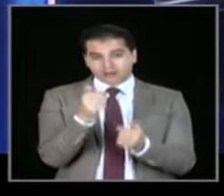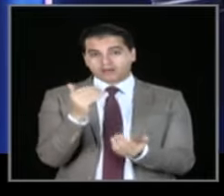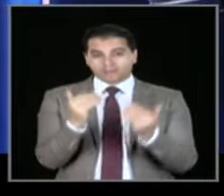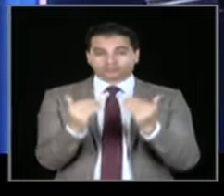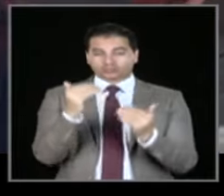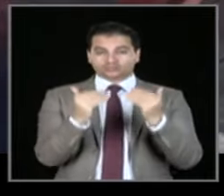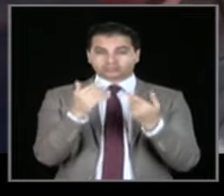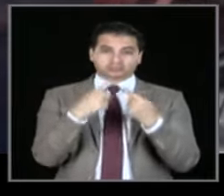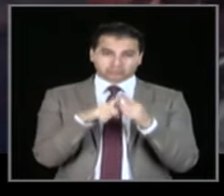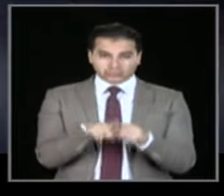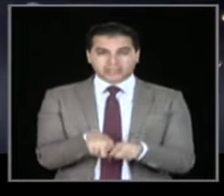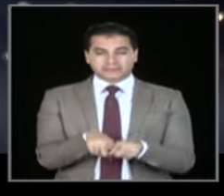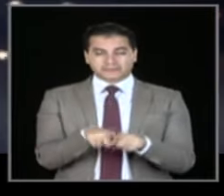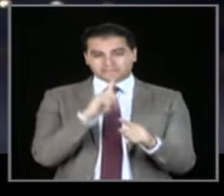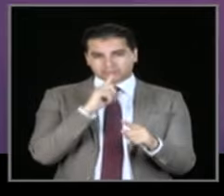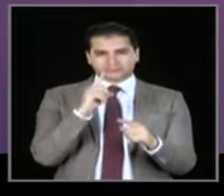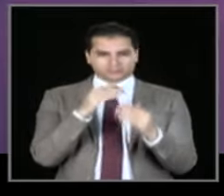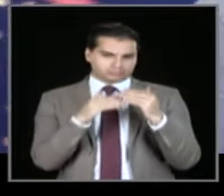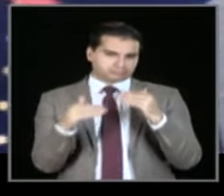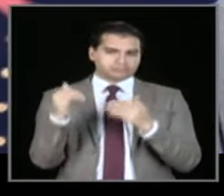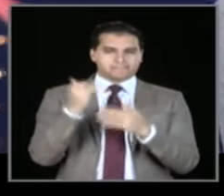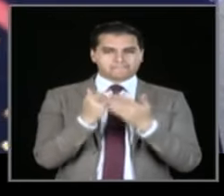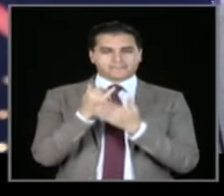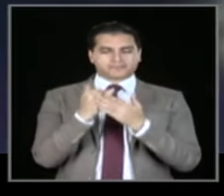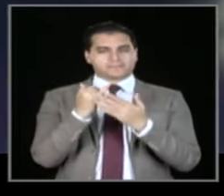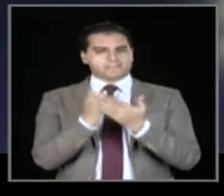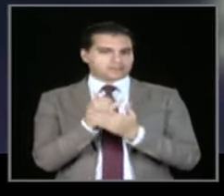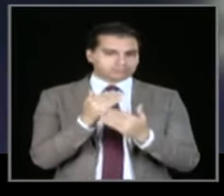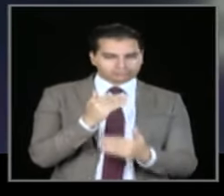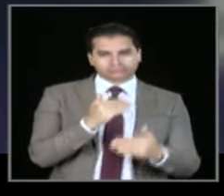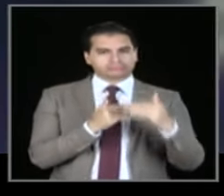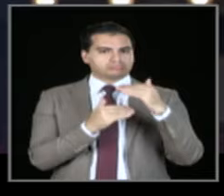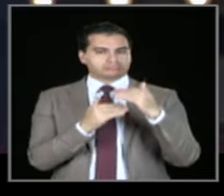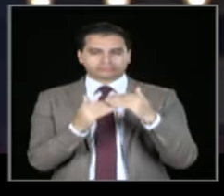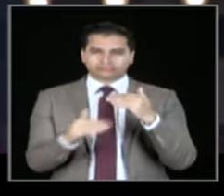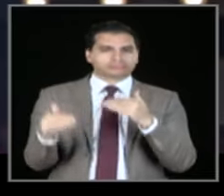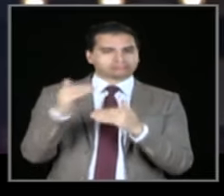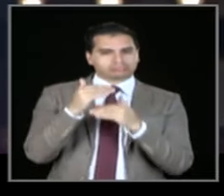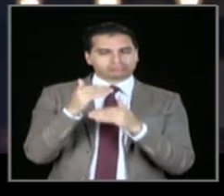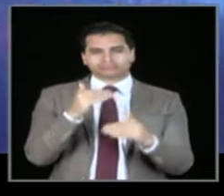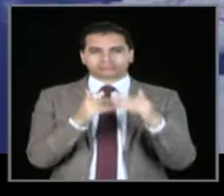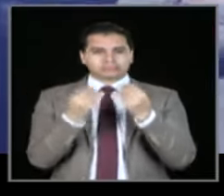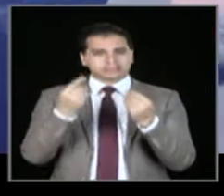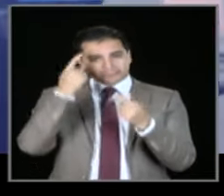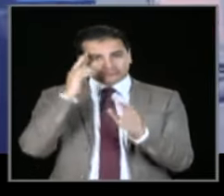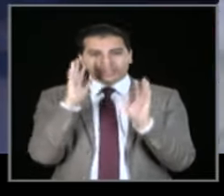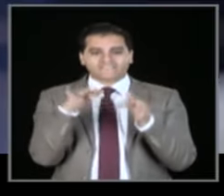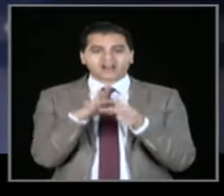ومتكافئ، كل شوية مدرسة تتقدم، محدش يقدر يجزم اللي ممكن يحصل.